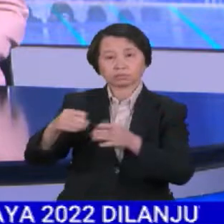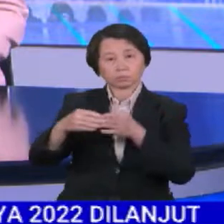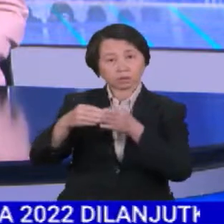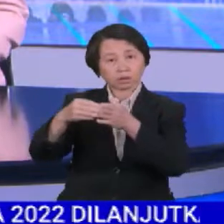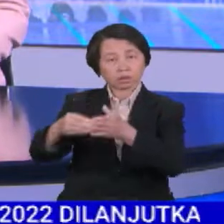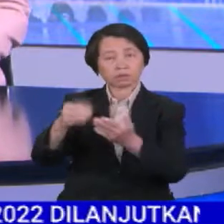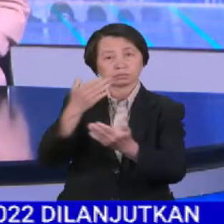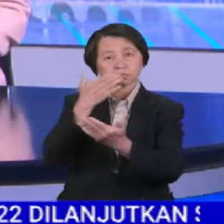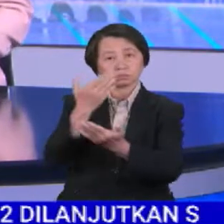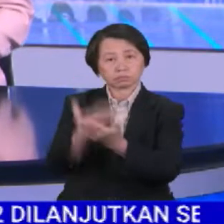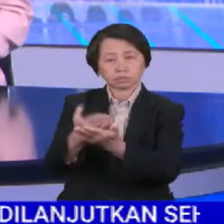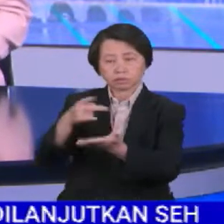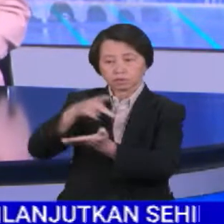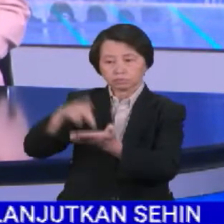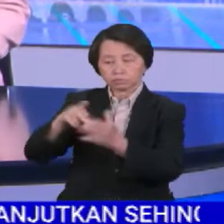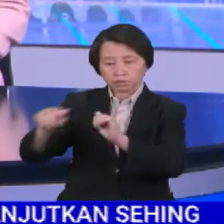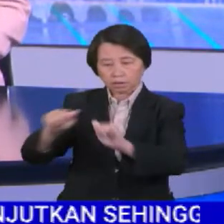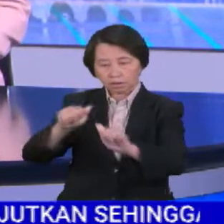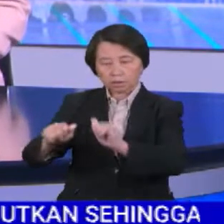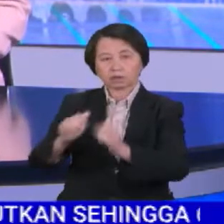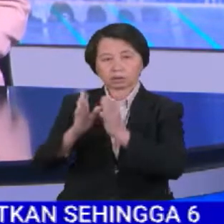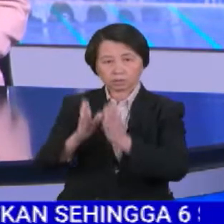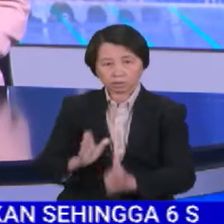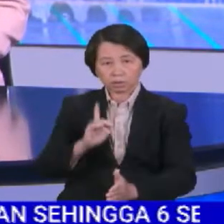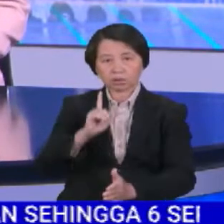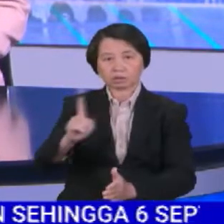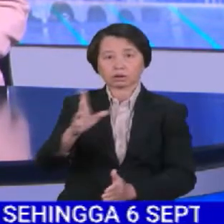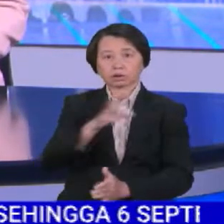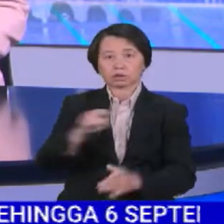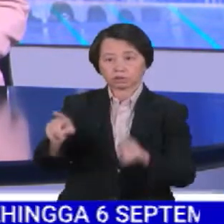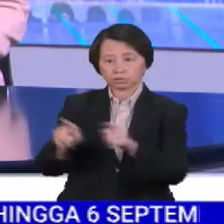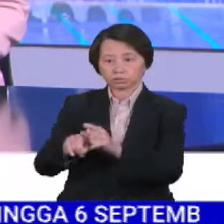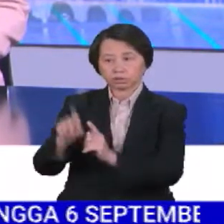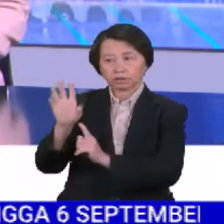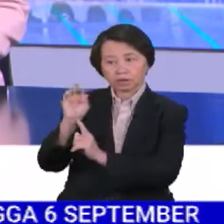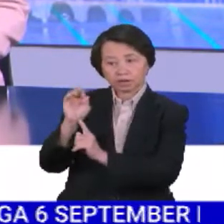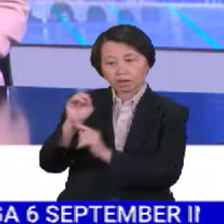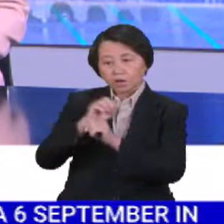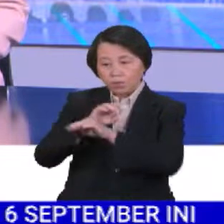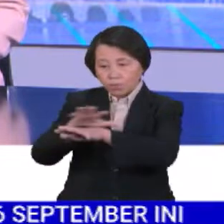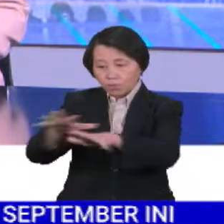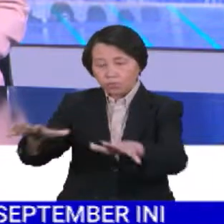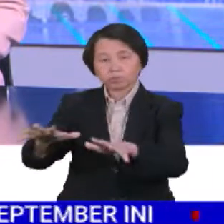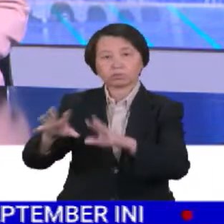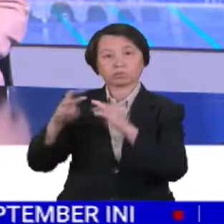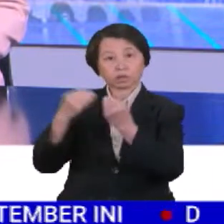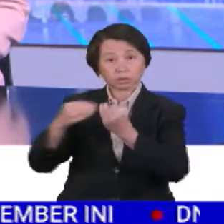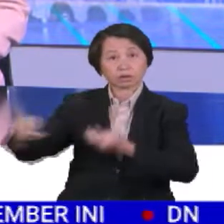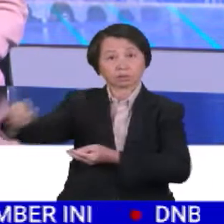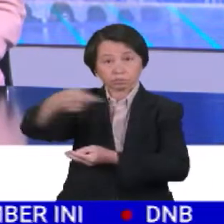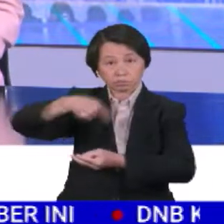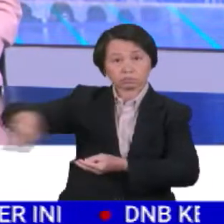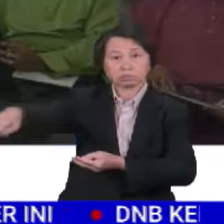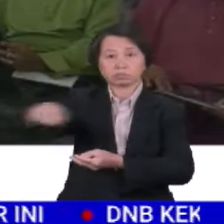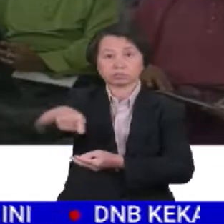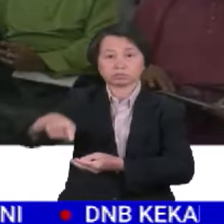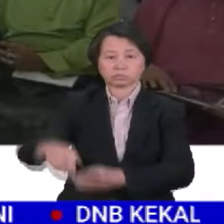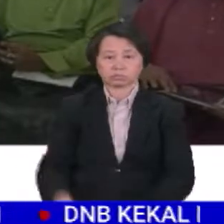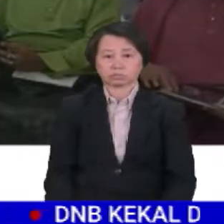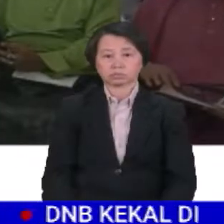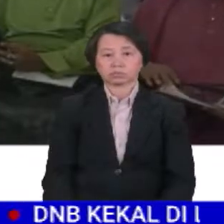menerajui kebaikan, pusat kegiatan umat Islam, malah sebagai lilin yang menyinari masyarakat setempat.